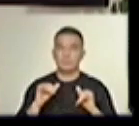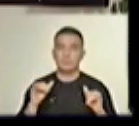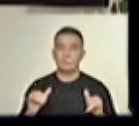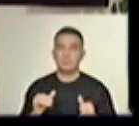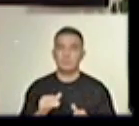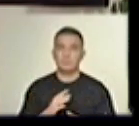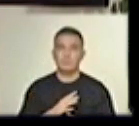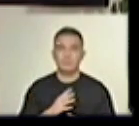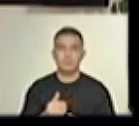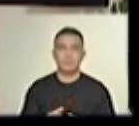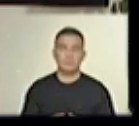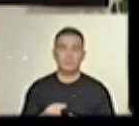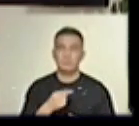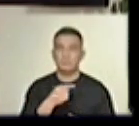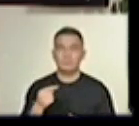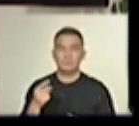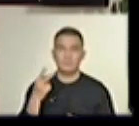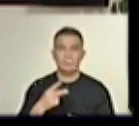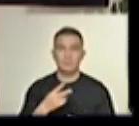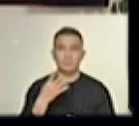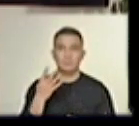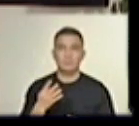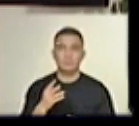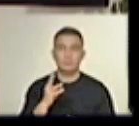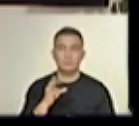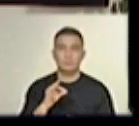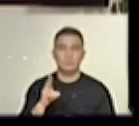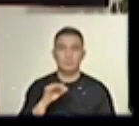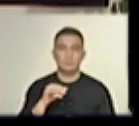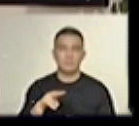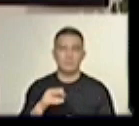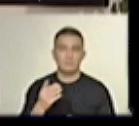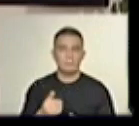ko'paytirilgan, demak, minus 24 ning moduli